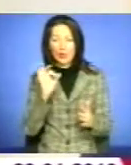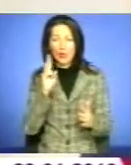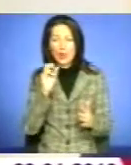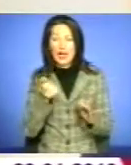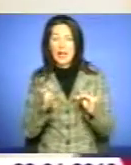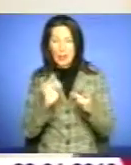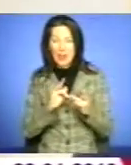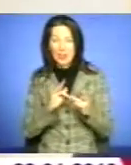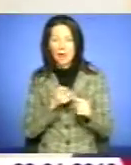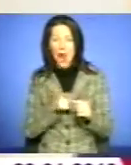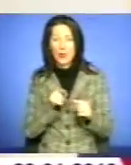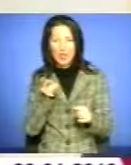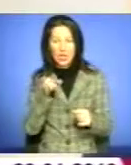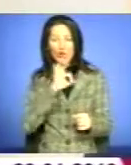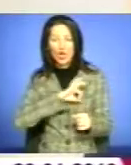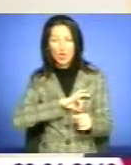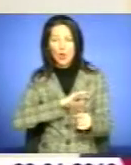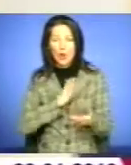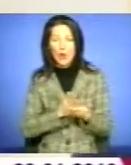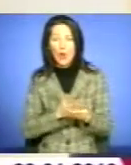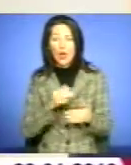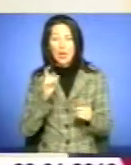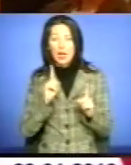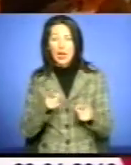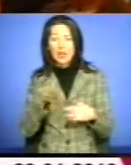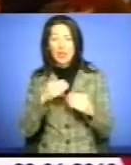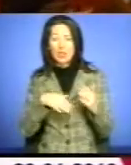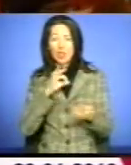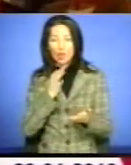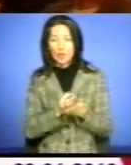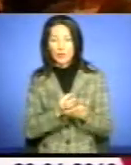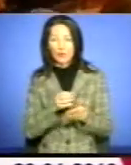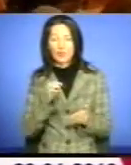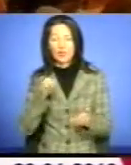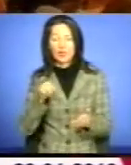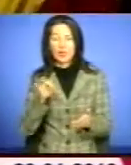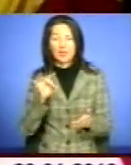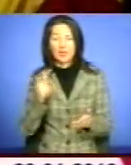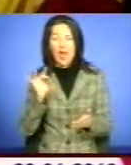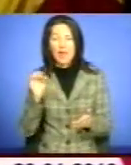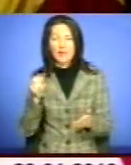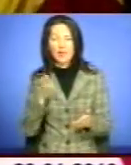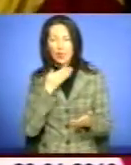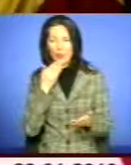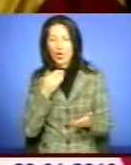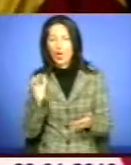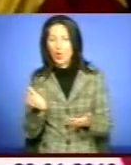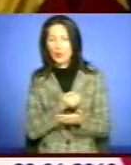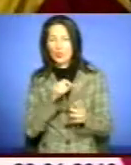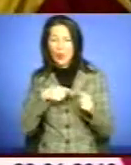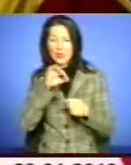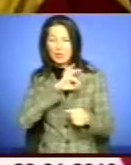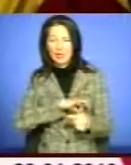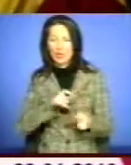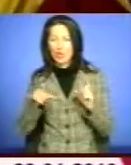мережах, або їх використовували і мають реальний практичний досвід. На Twitter-евенті доповідали і успішні бізнесмени, і студенти, і